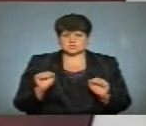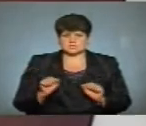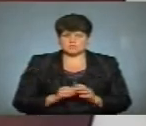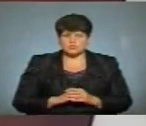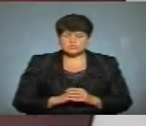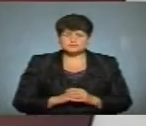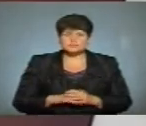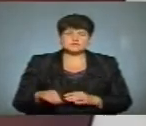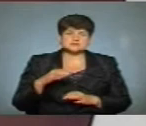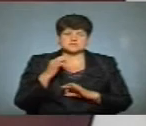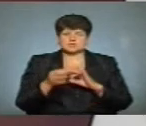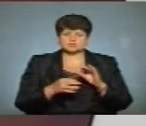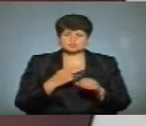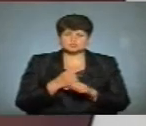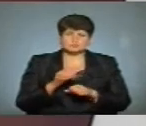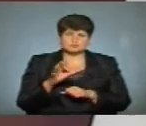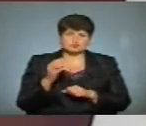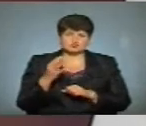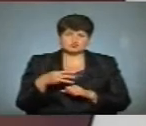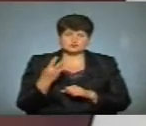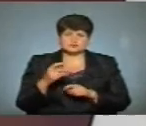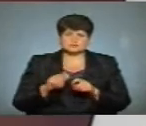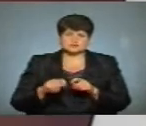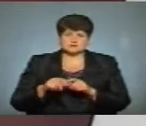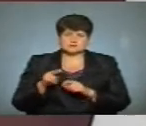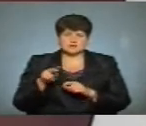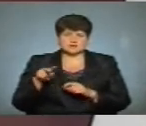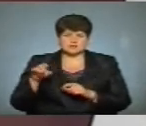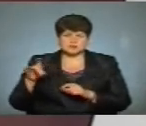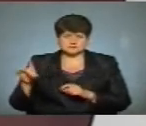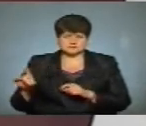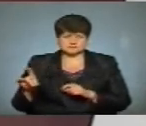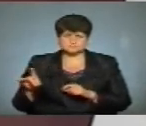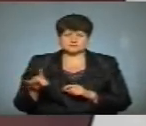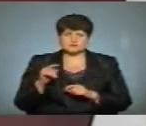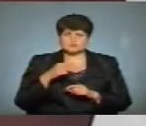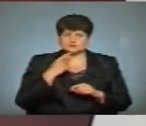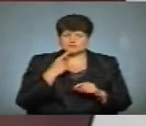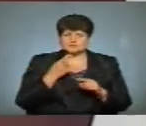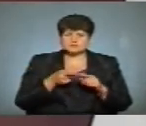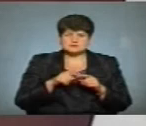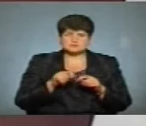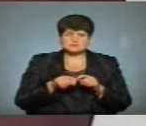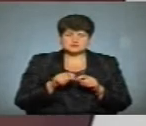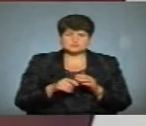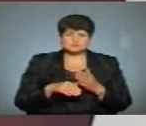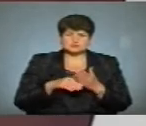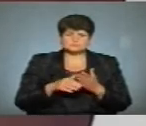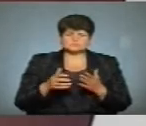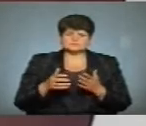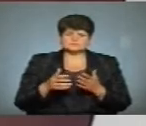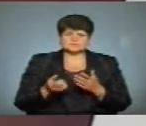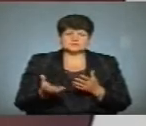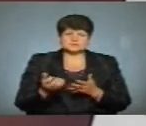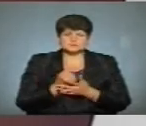За добу, каже Володимир Паничев, зробили 543 тести методом полімеразно-ланцюгової реакції. За його словами, це дослідження допомагає виявити коронавірус